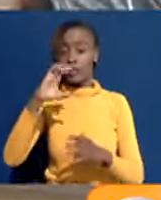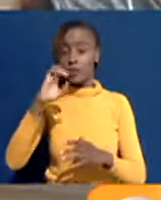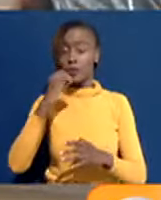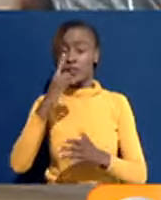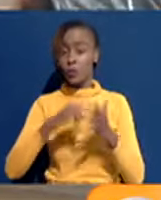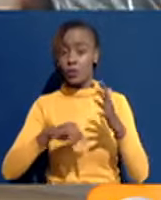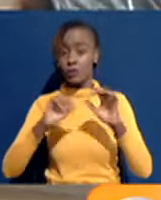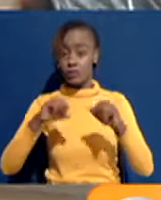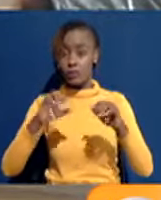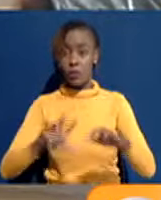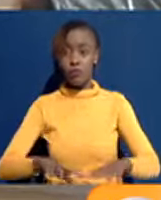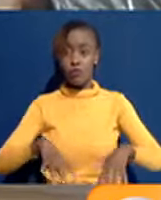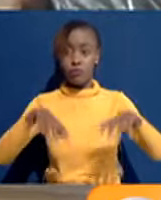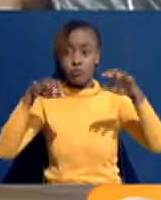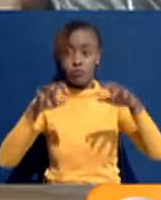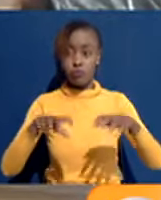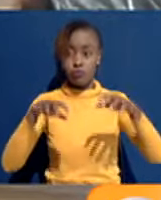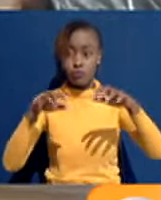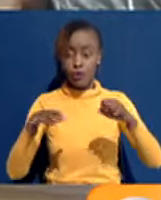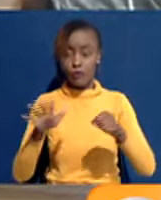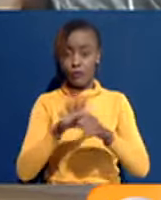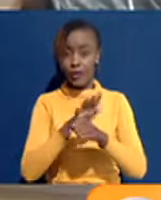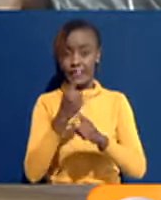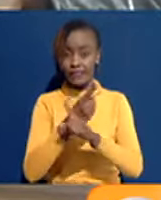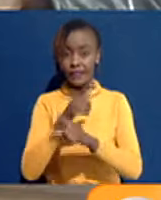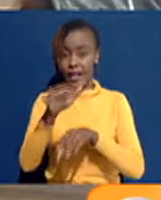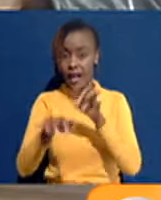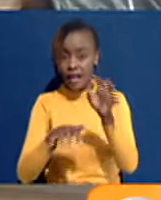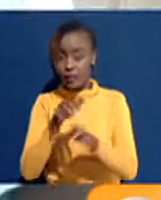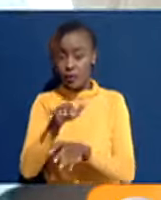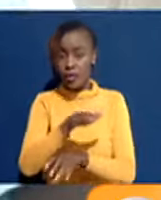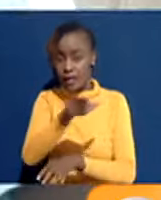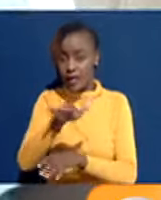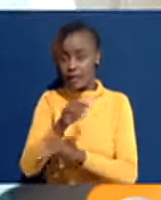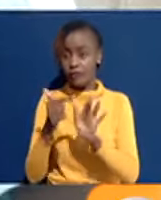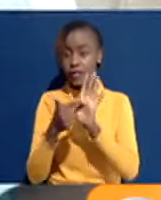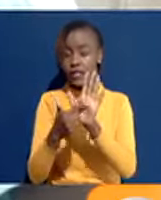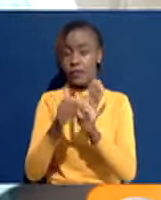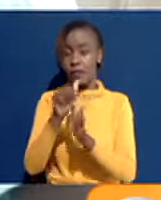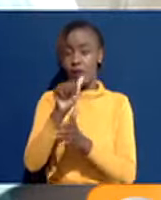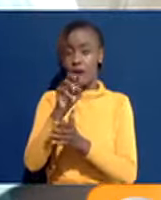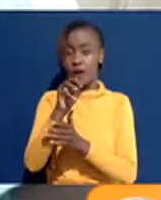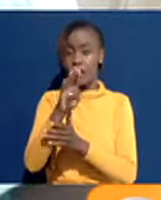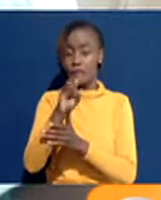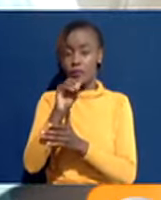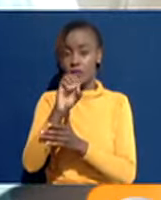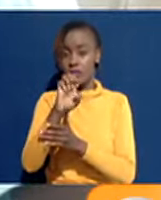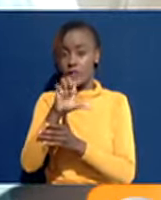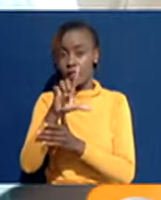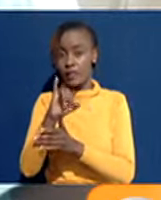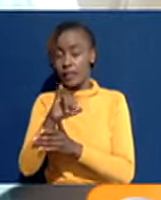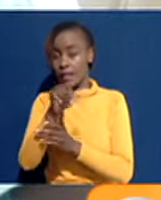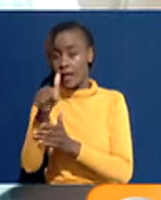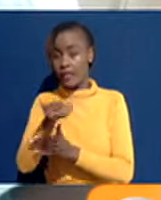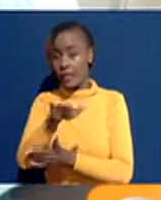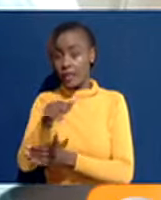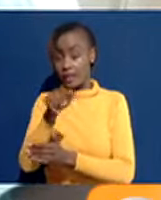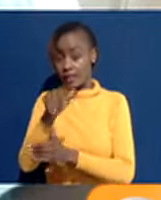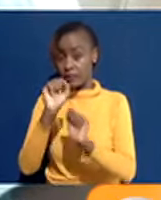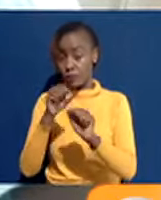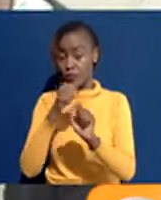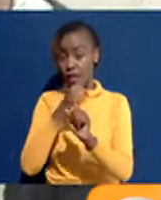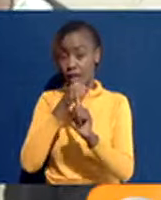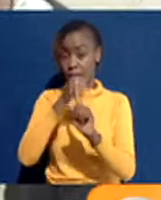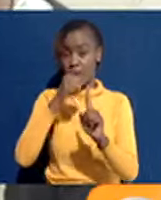wa mafuriko kushuhudiwa katika hifadhi ya wanyamapori ya Amboseli na maziwa kadhaa ndani ya bonde la Ufa, jambo ambalo huenda likaathiri